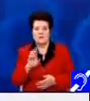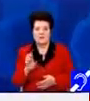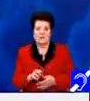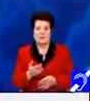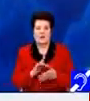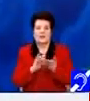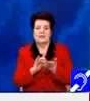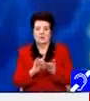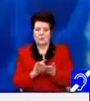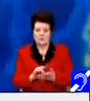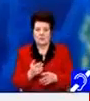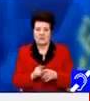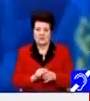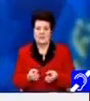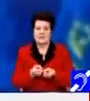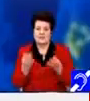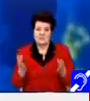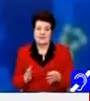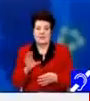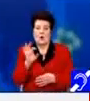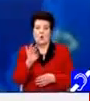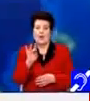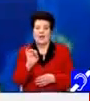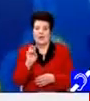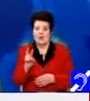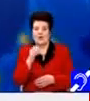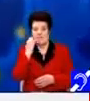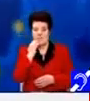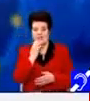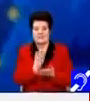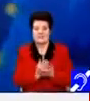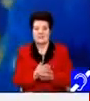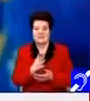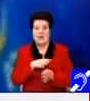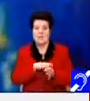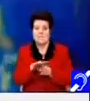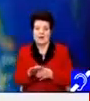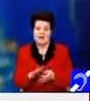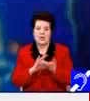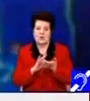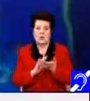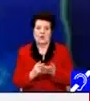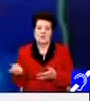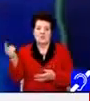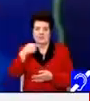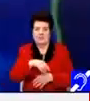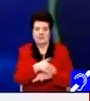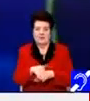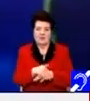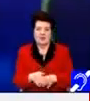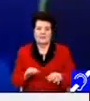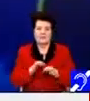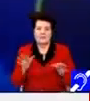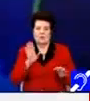preferința turiștilor. În aceste zile, pensiunile de la Orheiul Vechi sunt pline. Turiștii, mulți dintre ei de peste hotar, au decis să-și petreacă